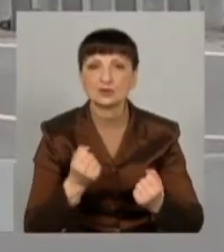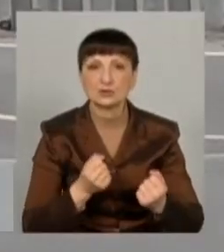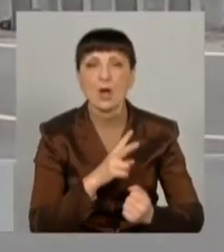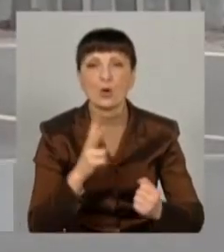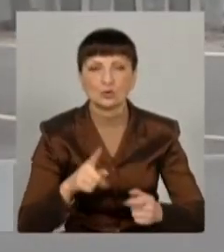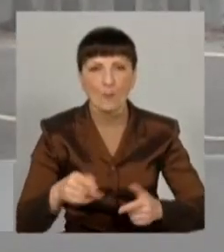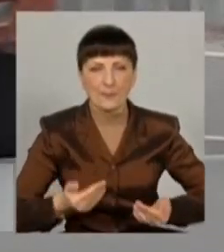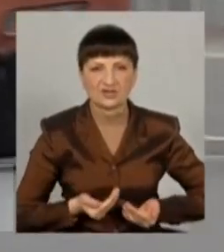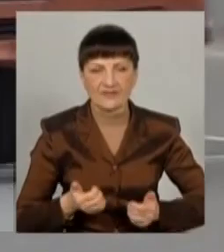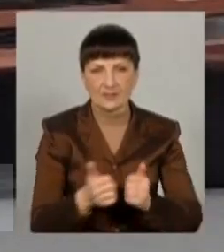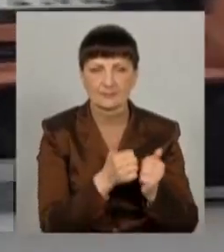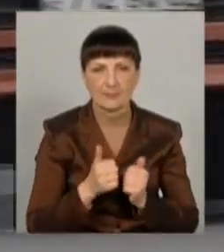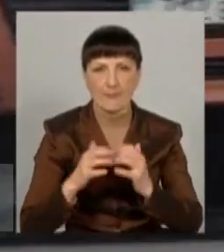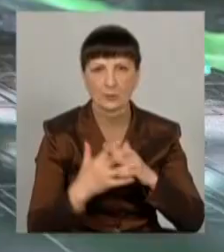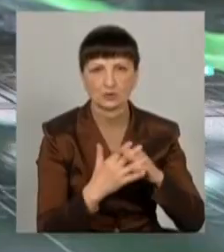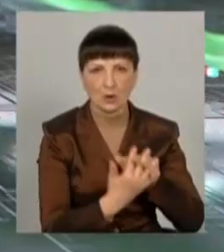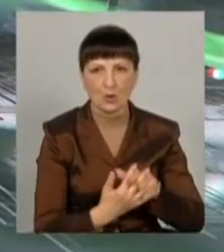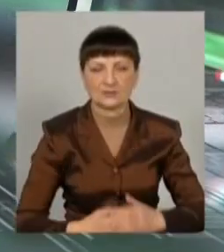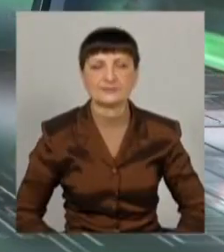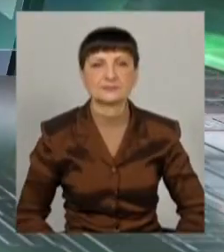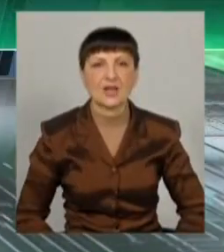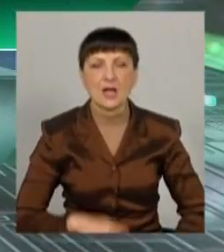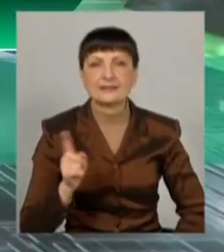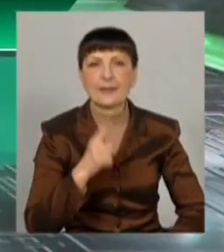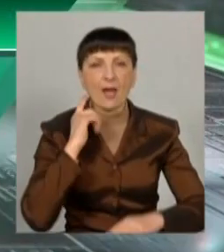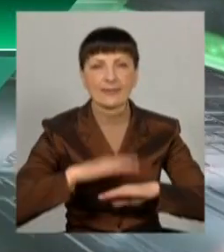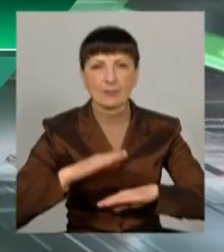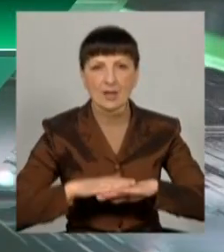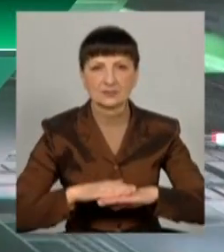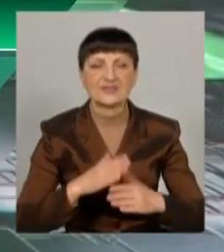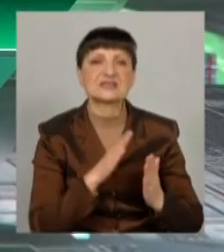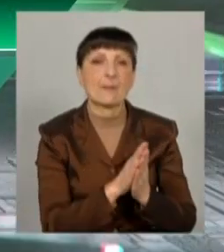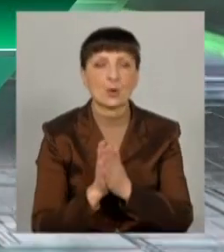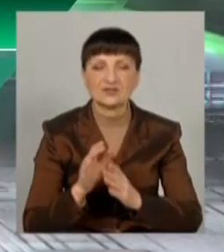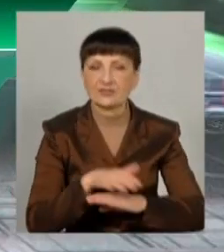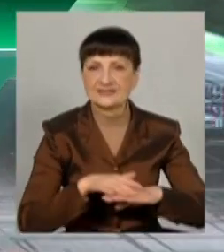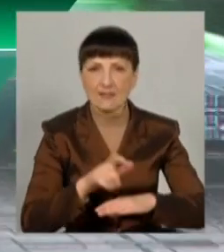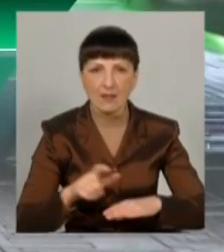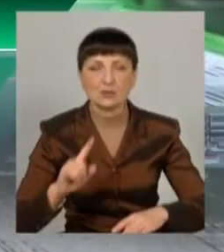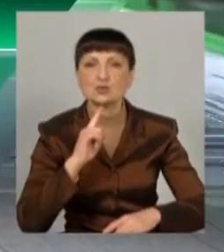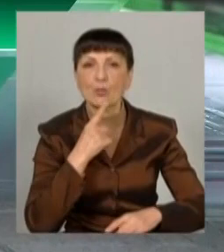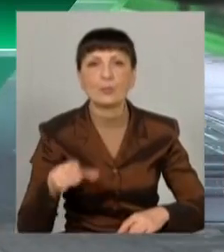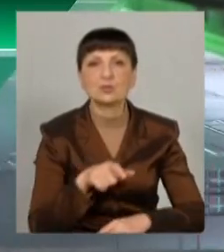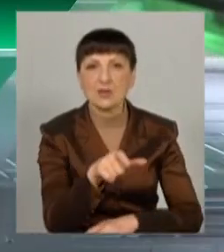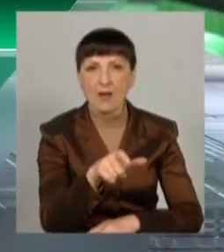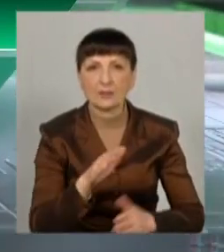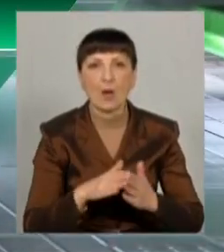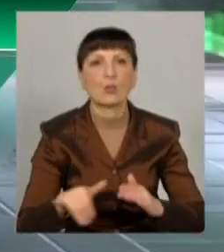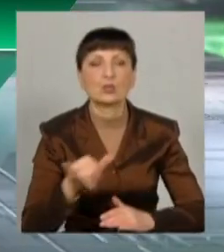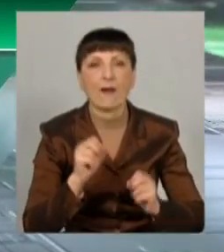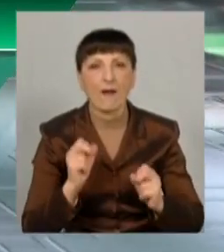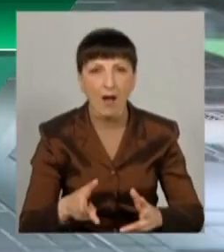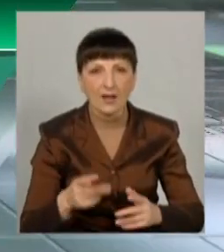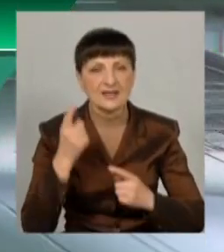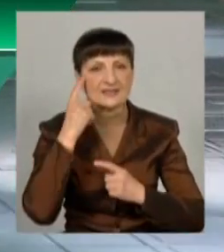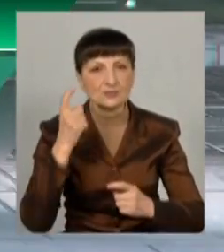кто проживает в близлежащих поселках. По требованию акиматов на основании запросов населения в связи с затруднительными путями доступа и